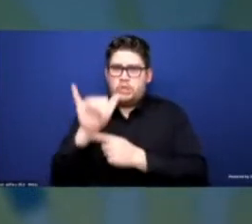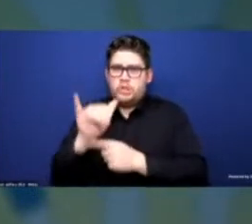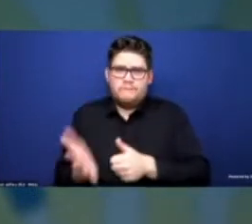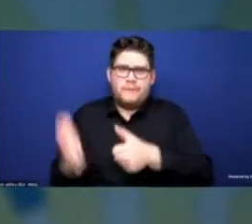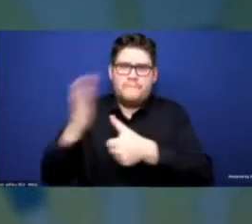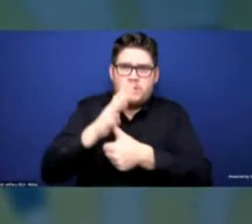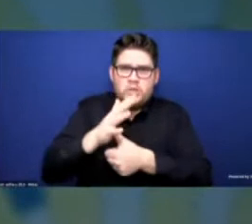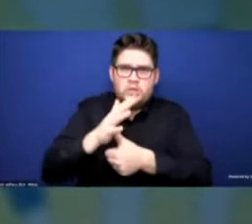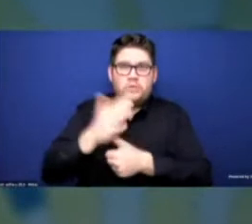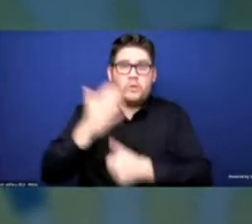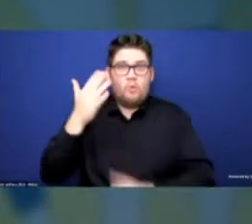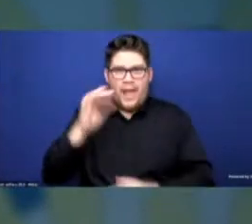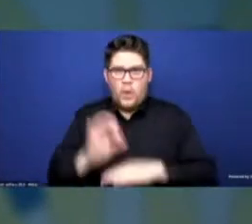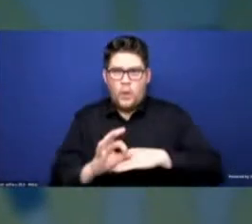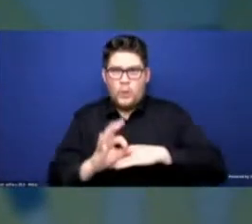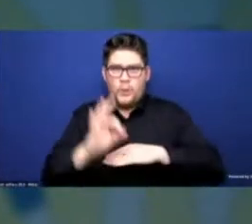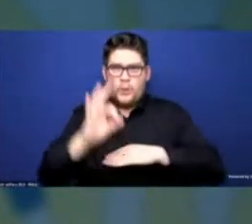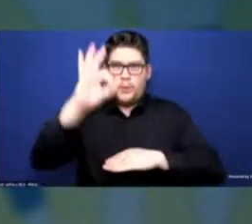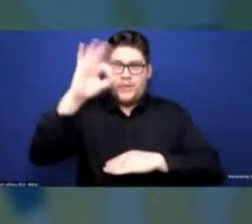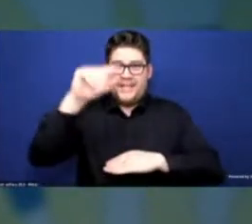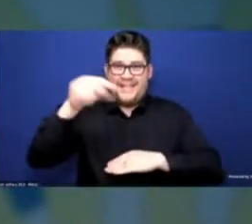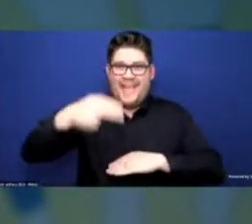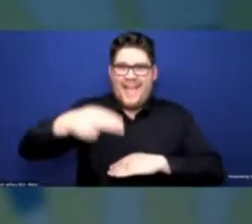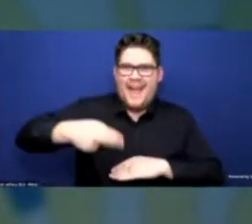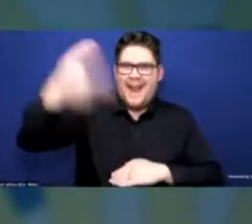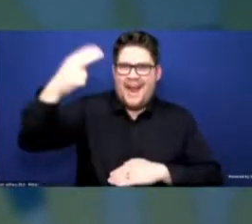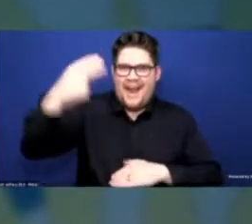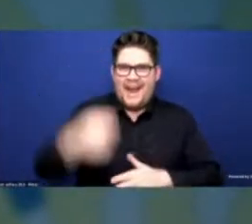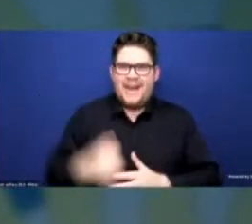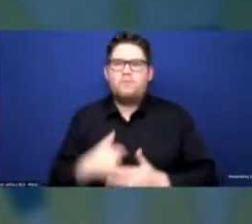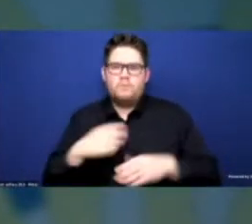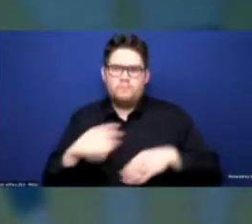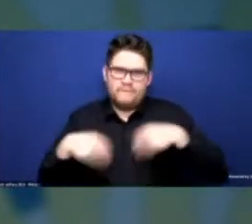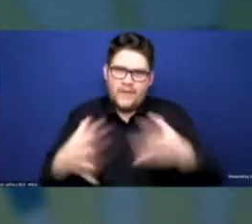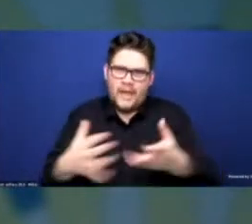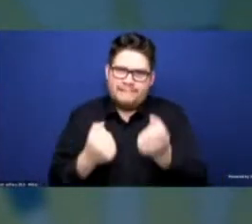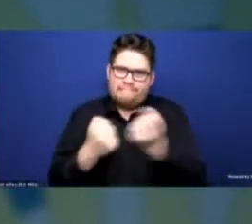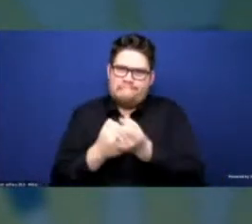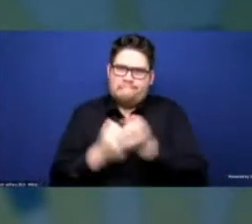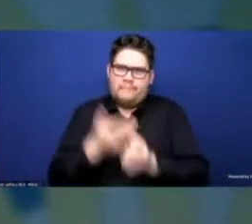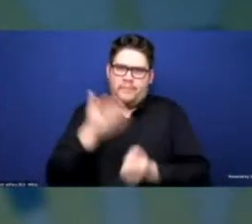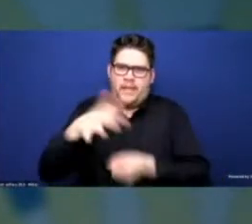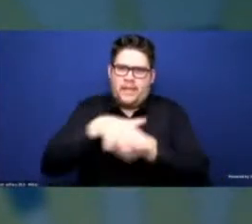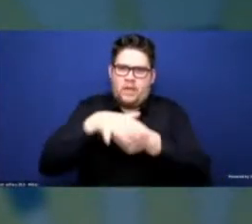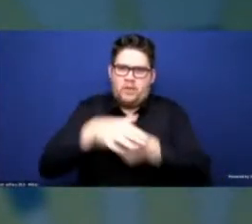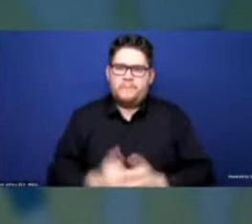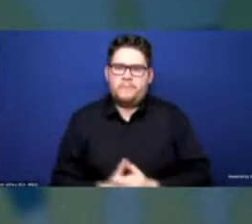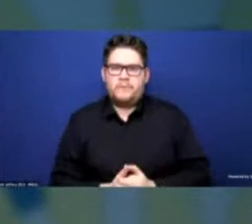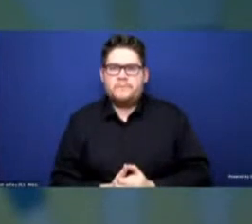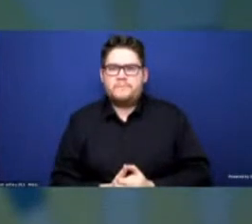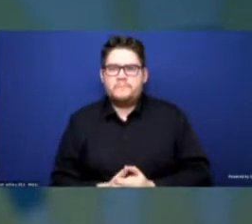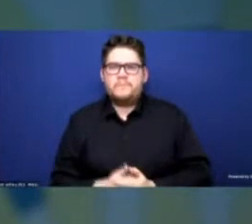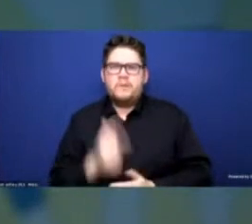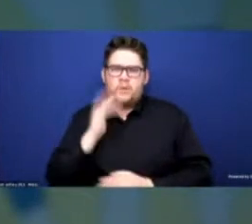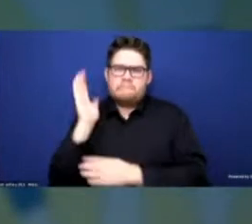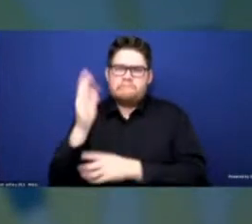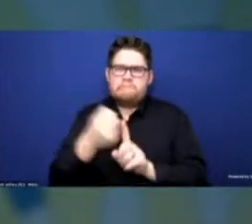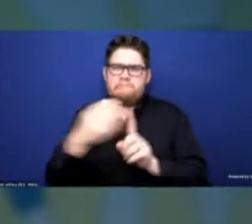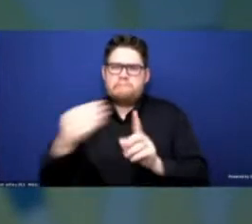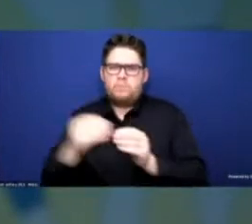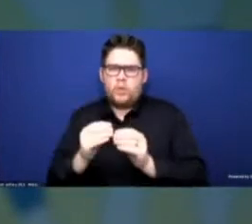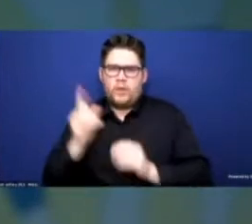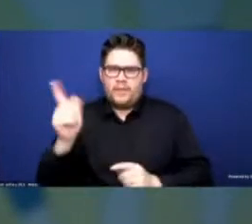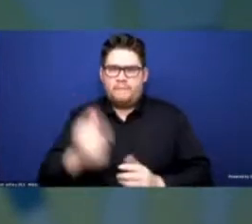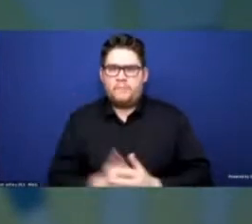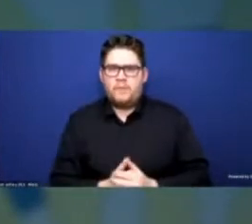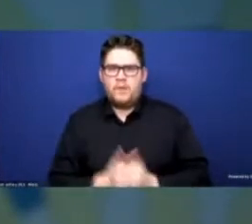最 in 近 the 碰 Surrey 到 School 这个 District, 我 and 孩 we'll 子的 present 中学 some 的 more 老师 information on that. 他们 So I 几个 just 星期 want 前 this 都打 information 了 to be out 这 there 个 so 这个也 people 是